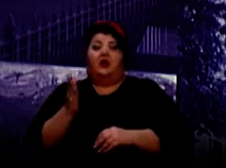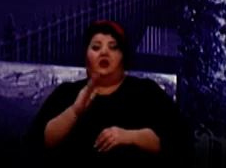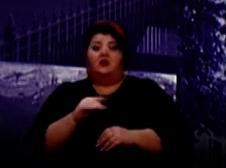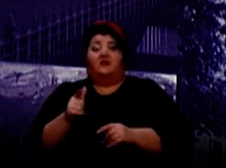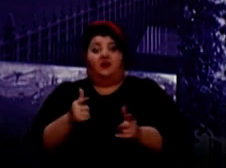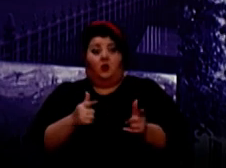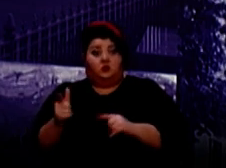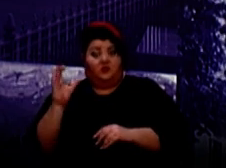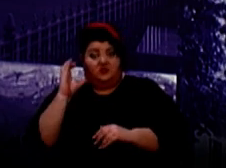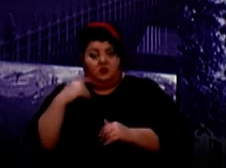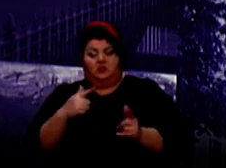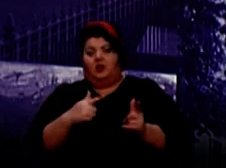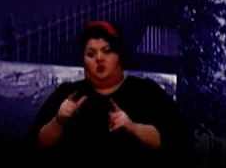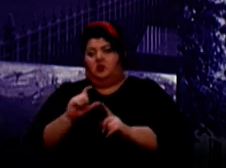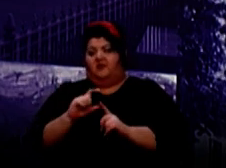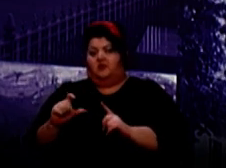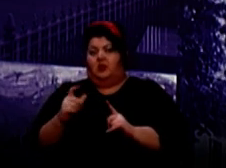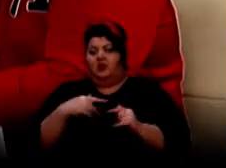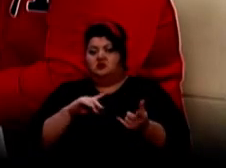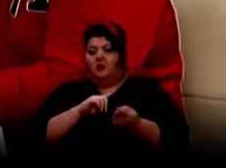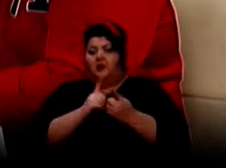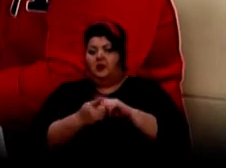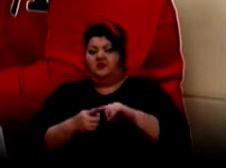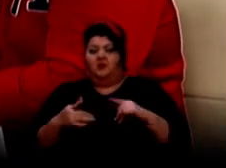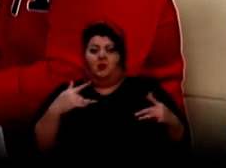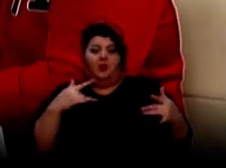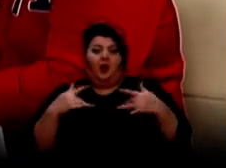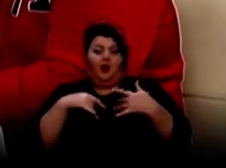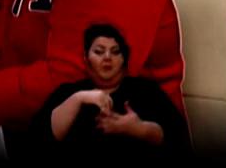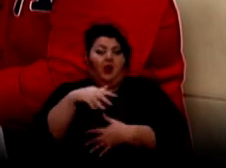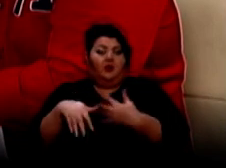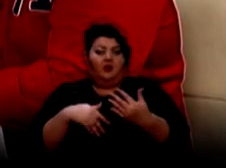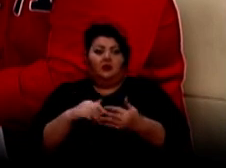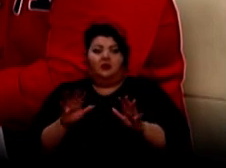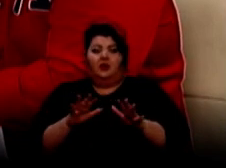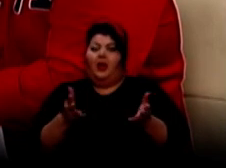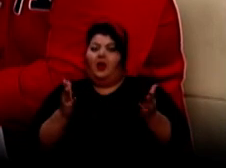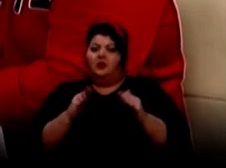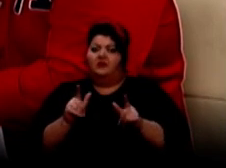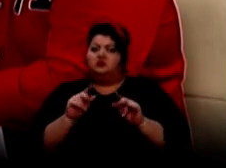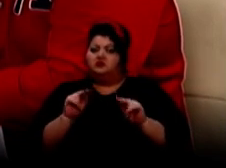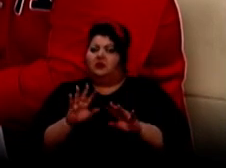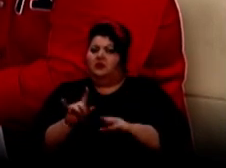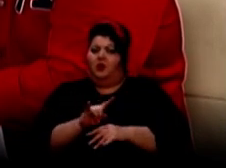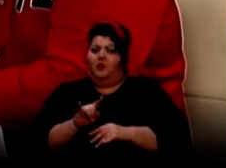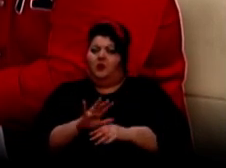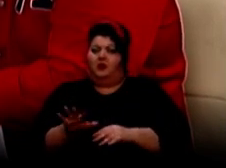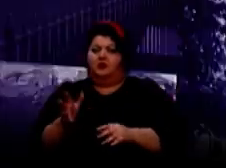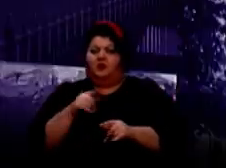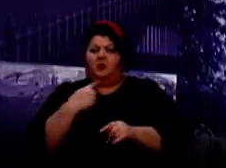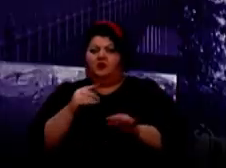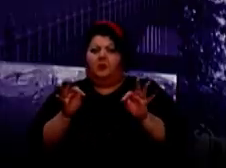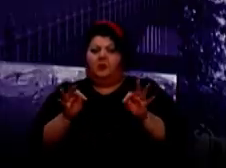слухати, я готовий відповідати. Якщо ми перетворимо на балаган, це ну, тоді... Будь ласка, давайте не обманувати населення. Давайте говорити